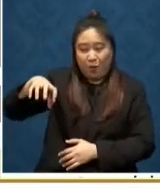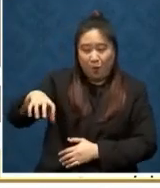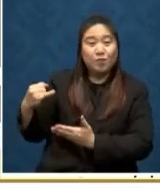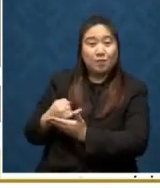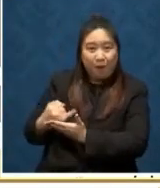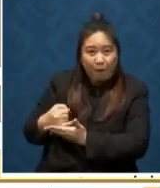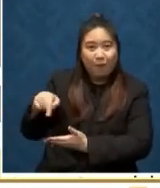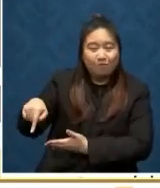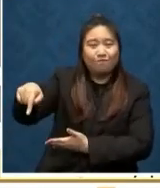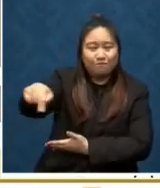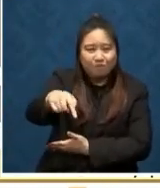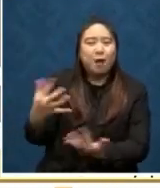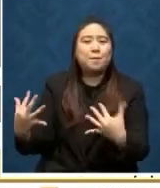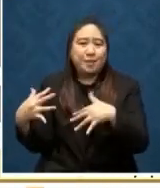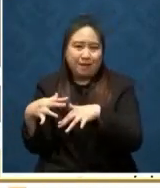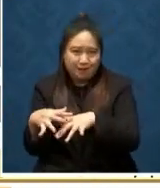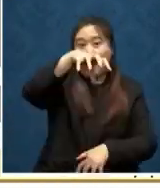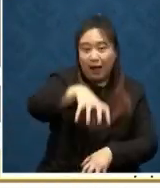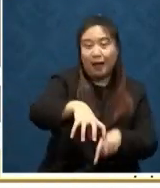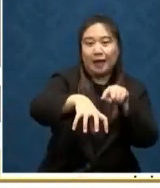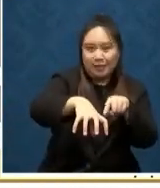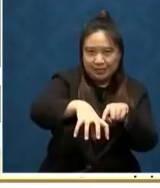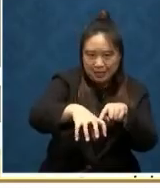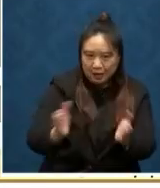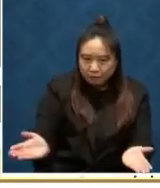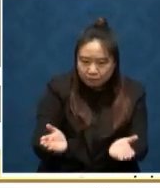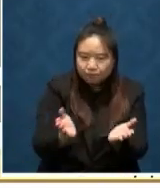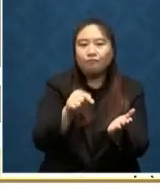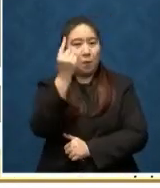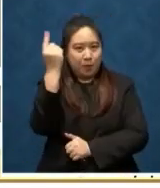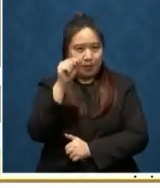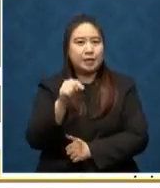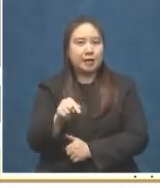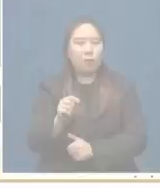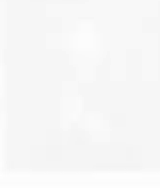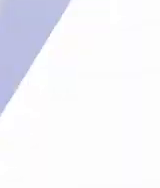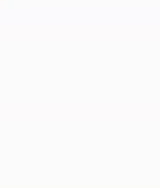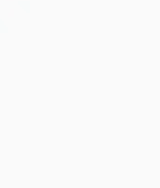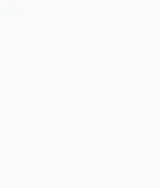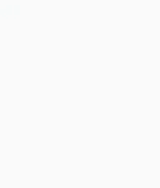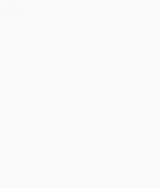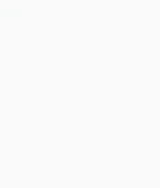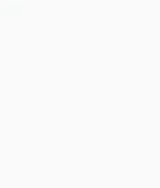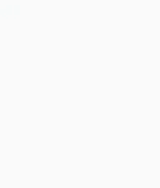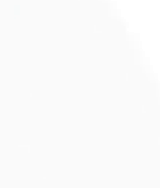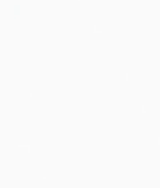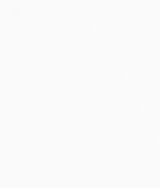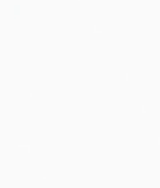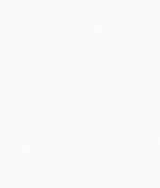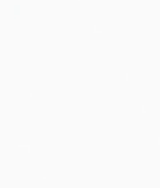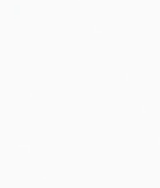และอบประจอจ่วยกอัสงานให้อาคานี้ช่วยการทขอากุธมากครับบ้าจร